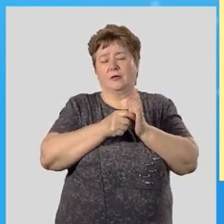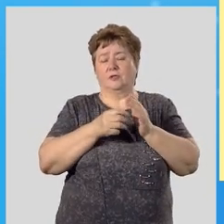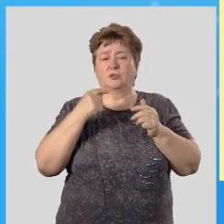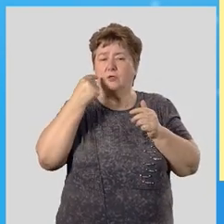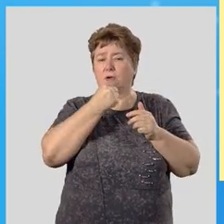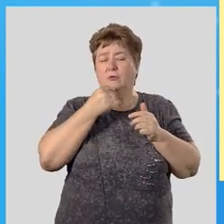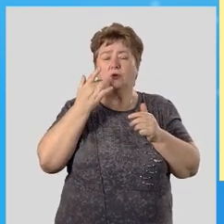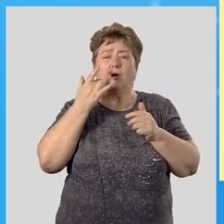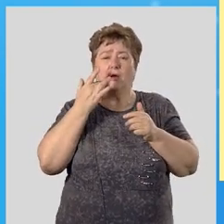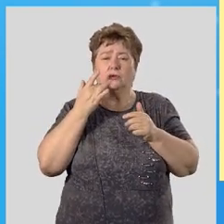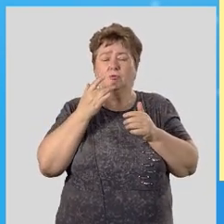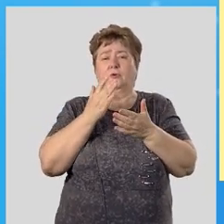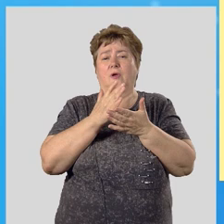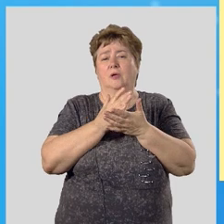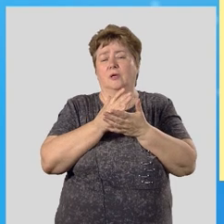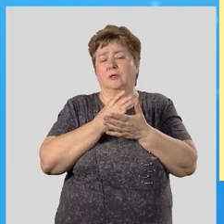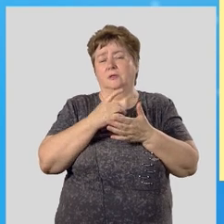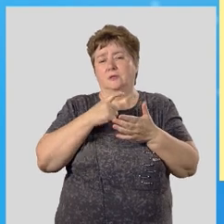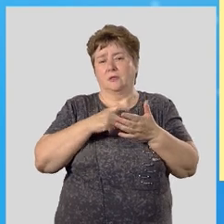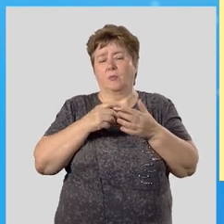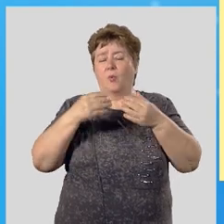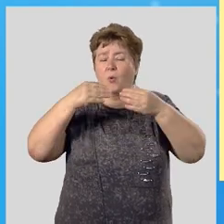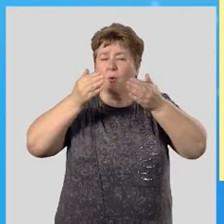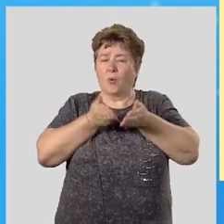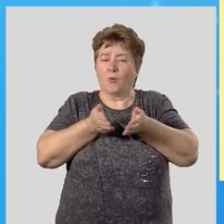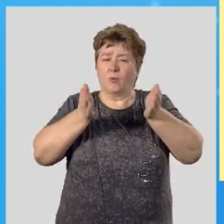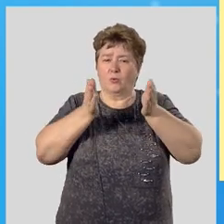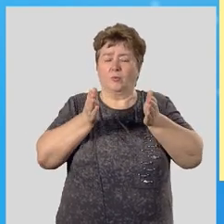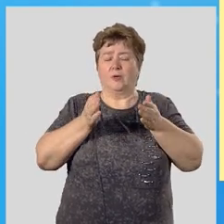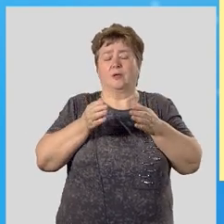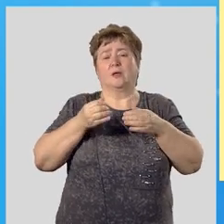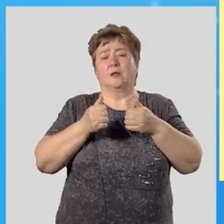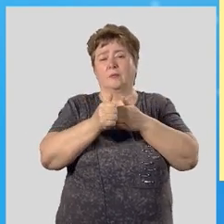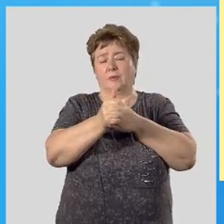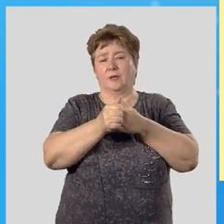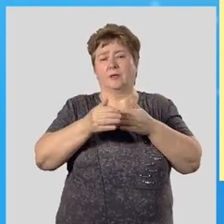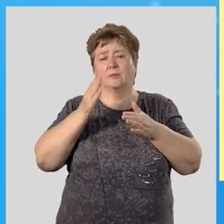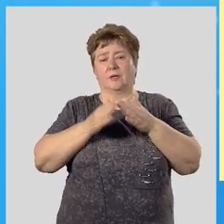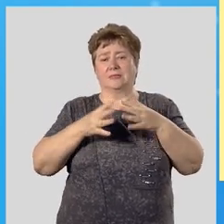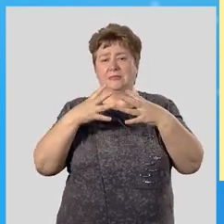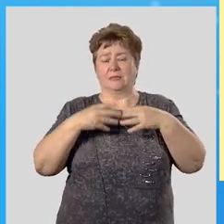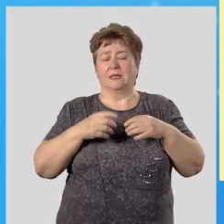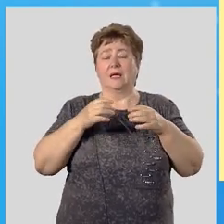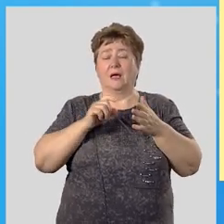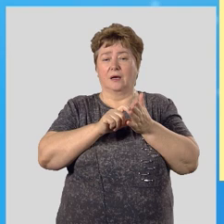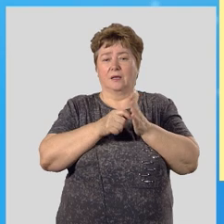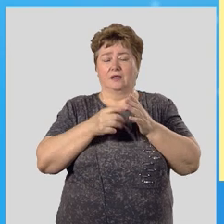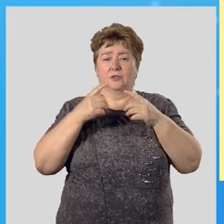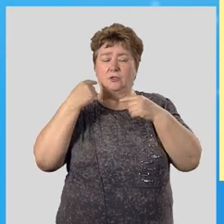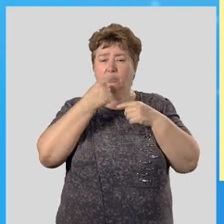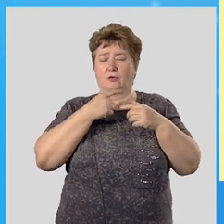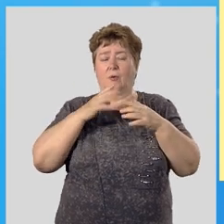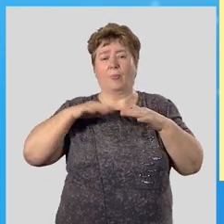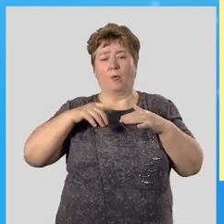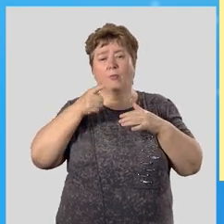рот, которое представляет собой углубление на переднем конце тела. Клеточный рот переходит